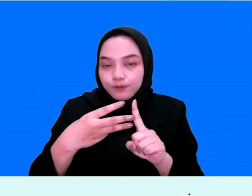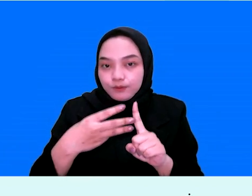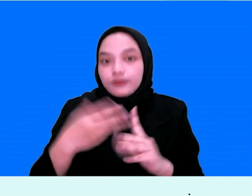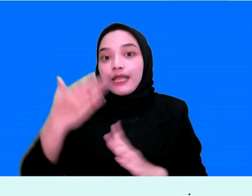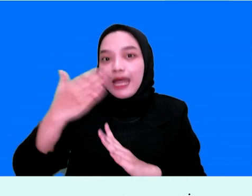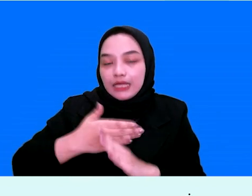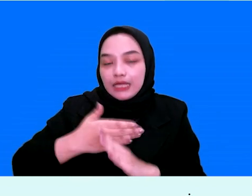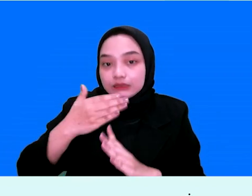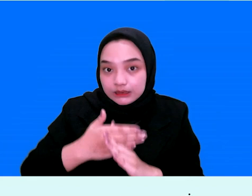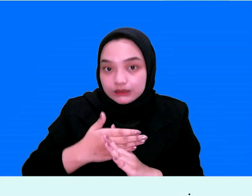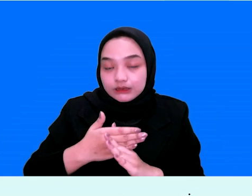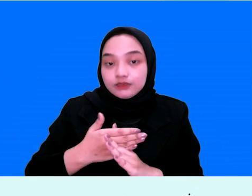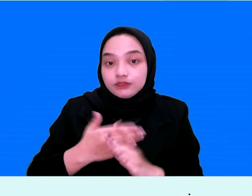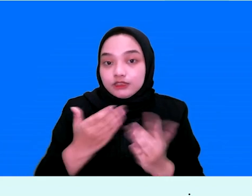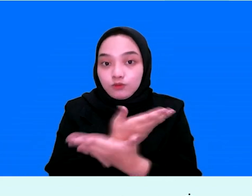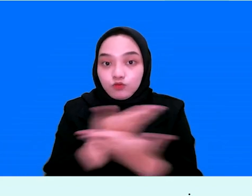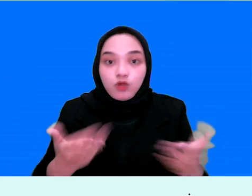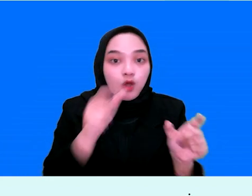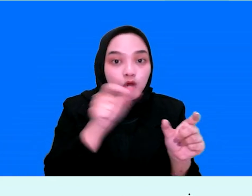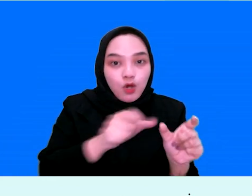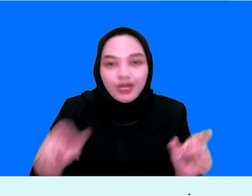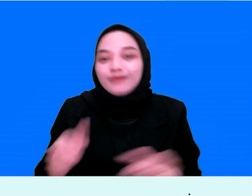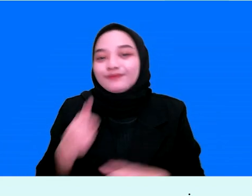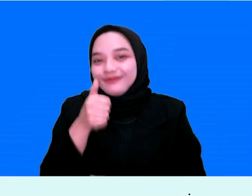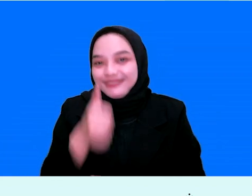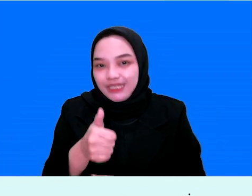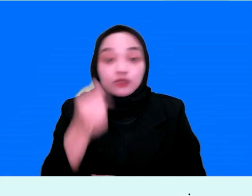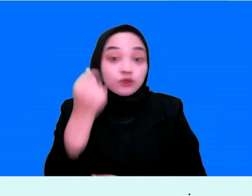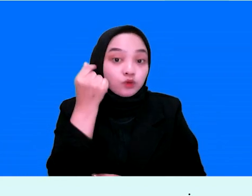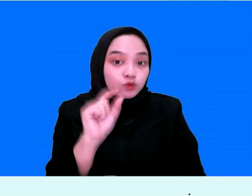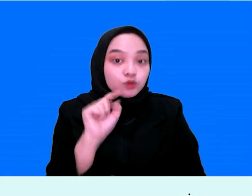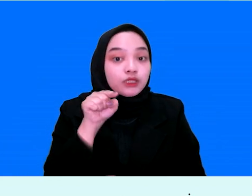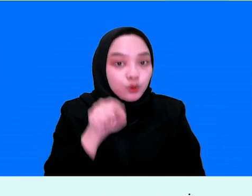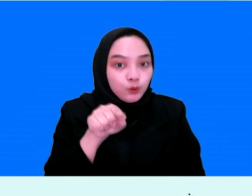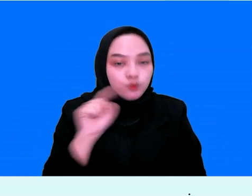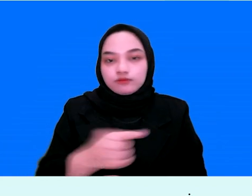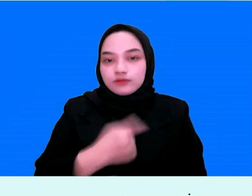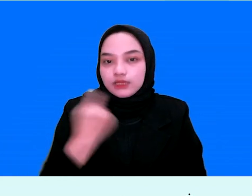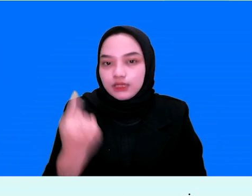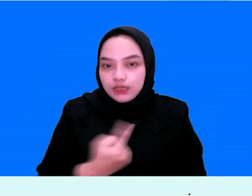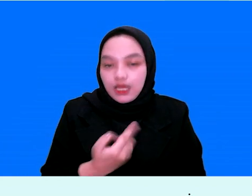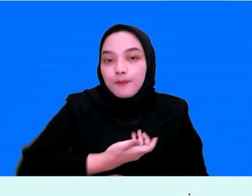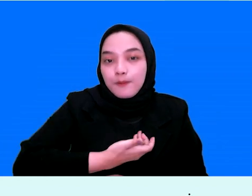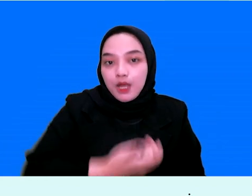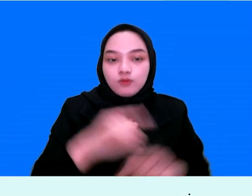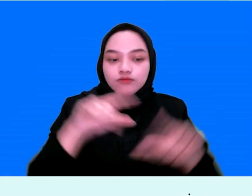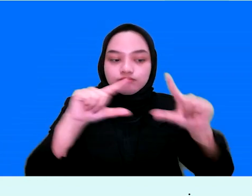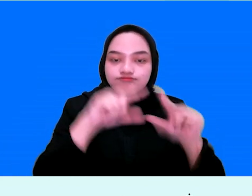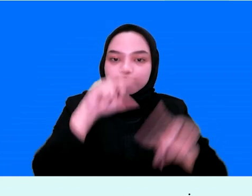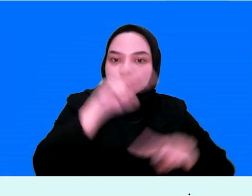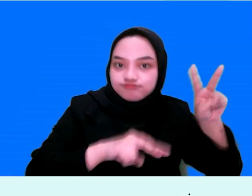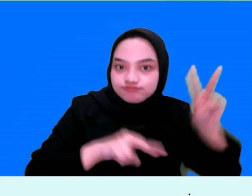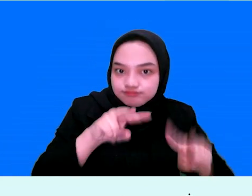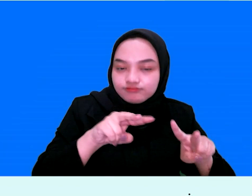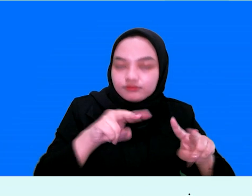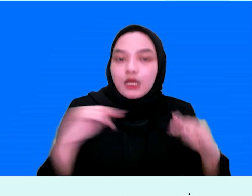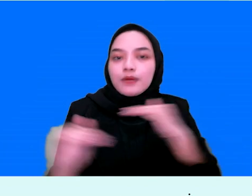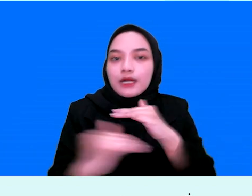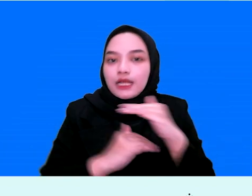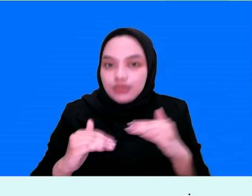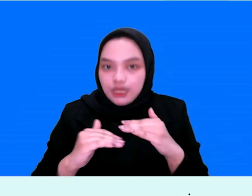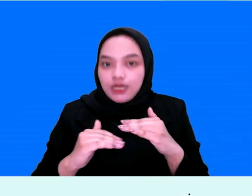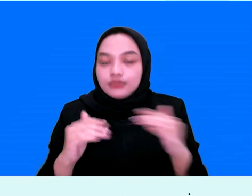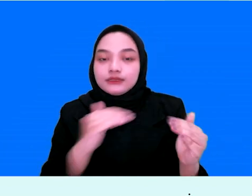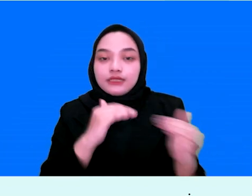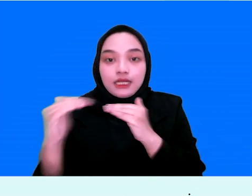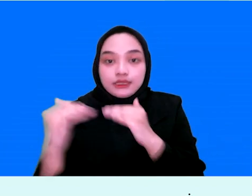bisa diakses oleh banyak orang. Nah, untuk memastikan hal tersebut, kita akan mengaudit website MRT Jakarta